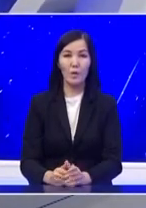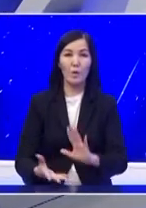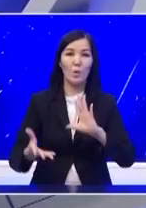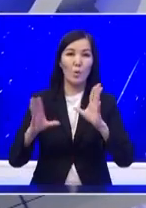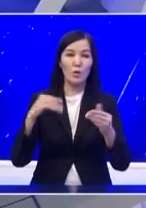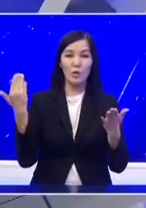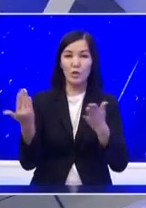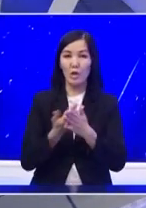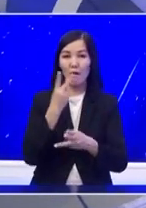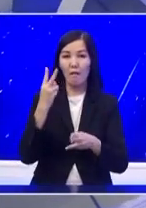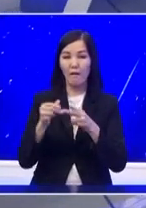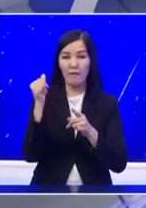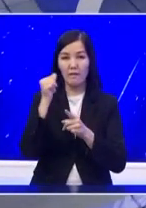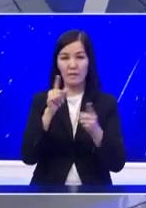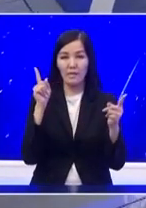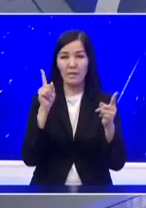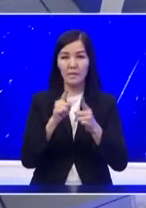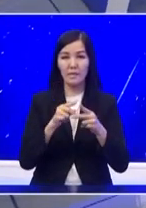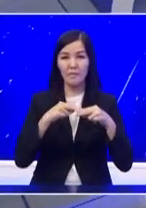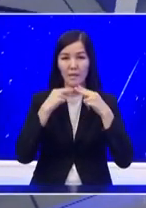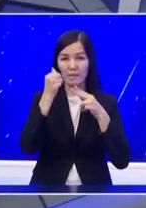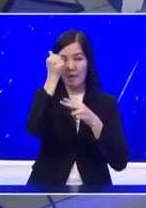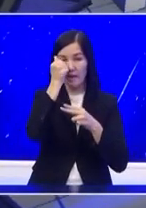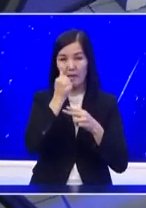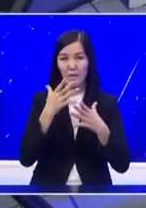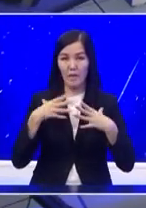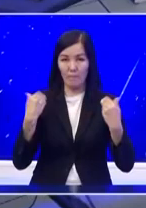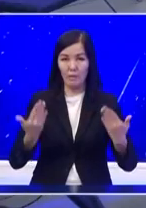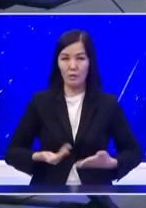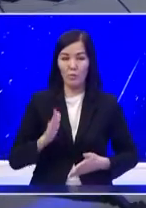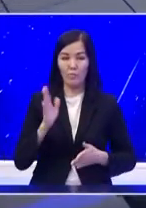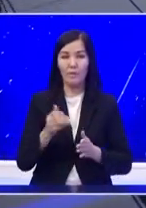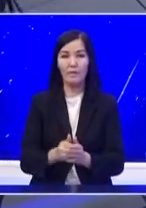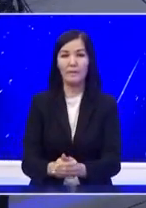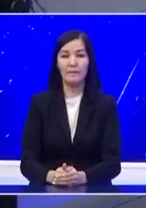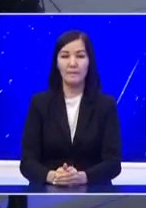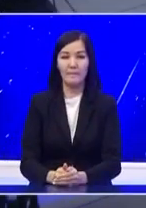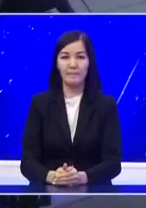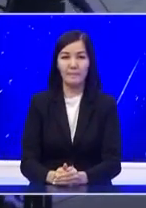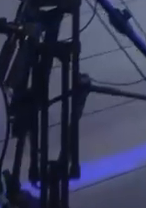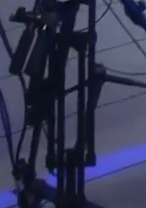Бүгінгі келіп түскен ақпараттар легі осындай болды. Мен өздеріңізбен ертең қайта қауышамын. Аман болыңыздар.